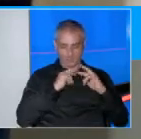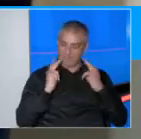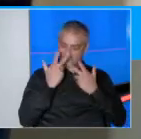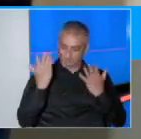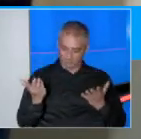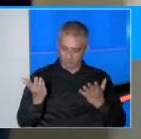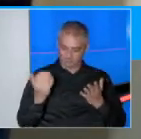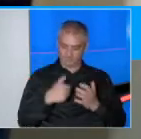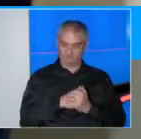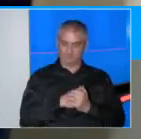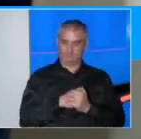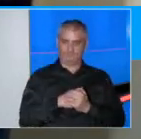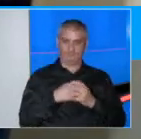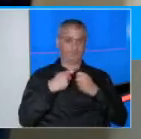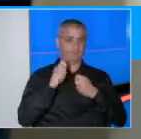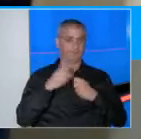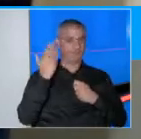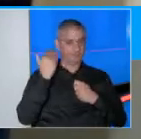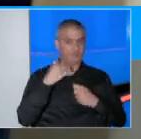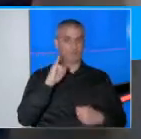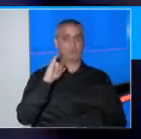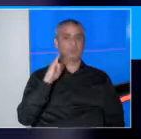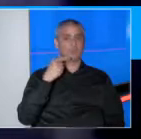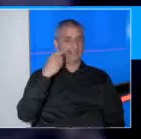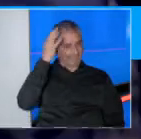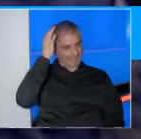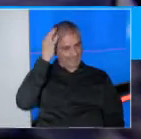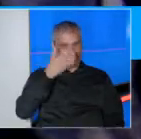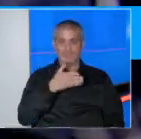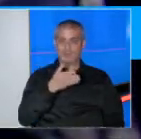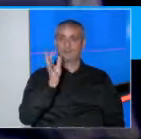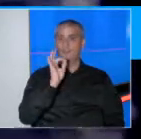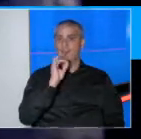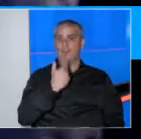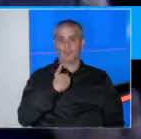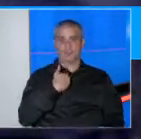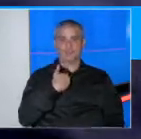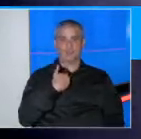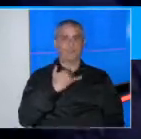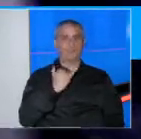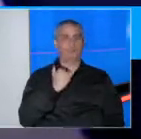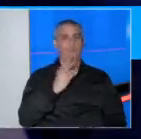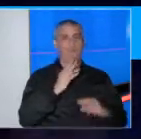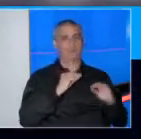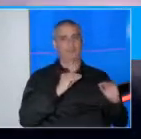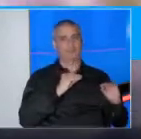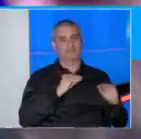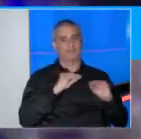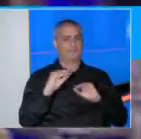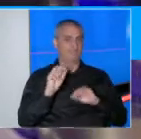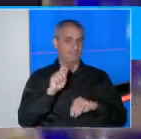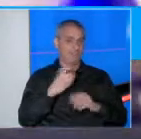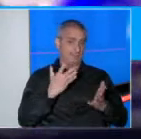הציבור, חבר הכנסת לשעבר יהודה גליק, זאת אומרת, בכל זאת אנחנו באיזשהו שלב מעבר מבחינת